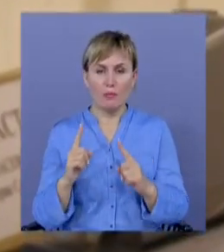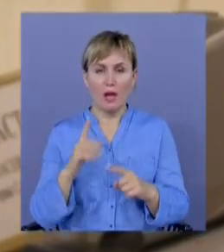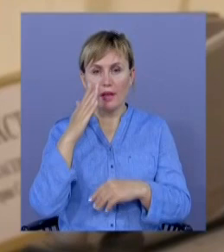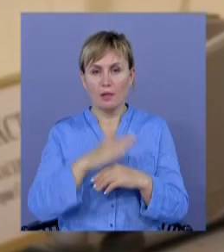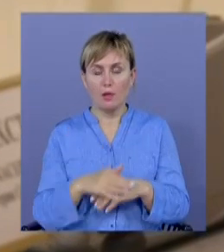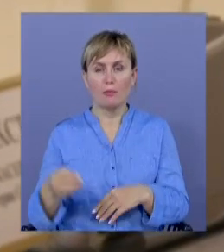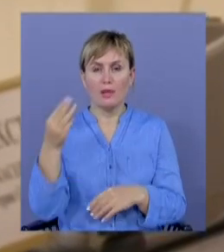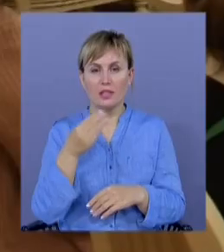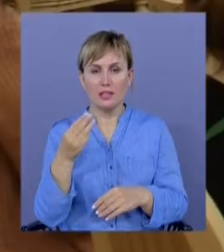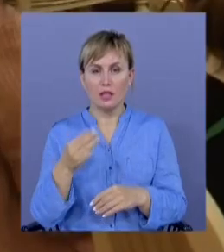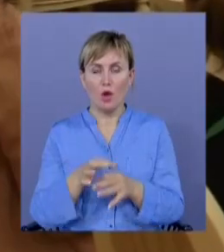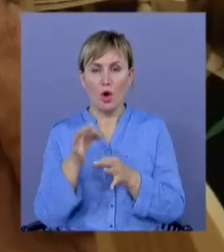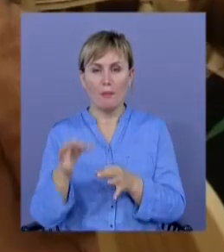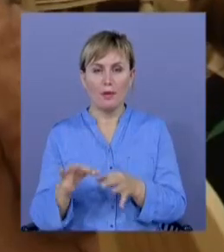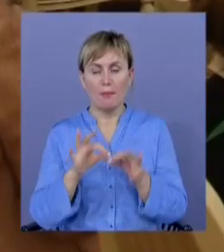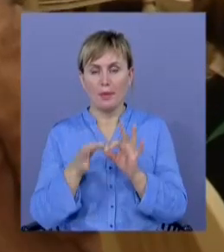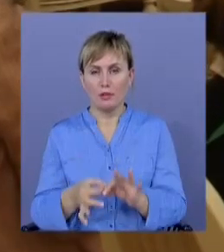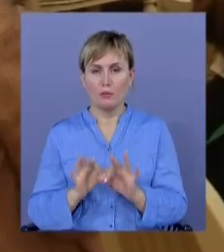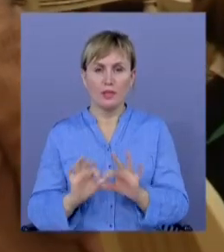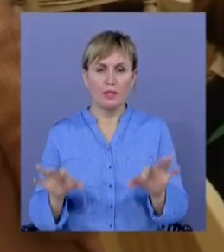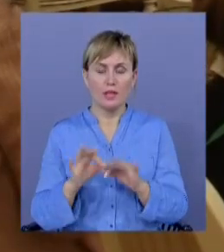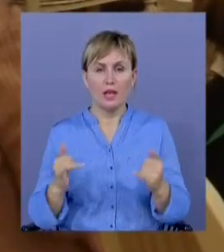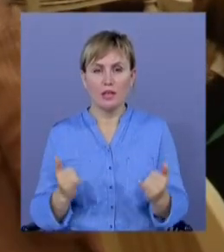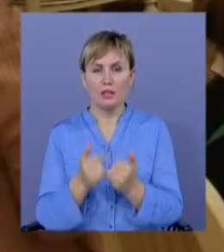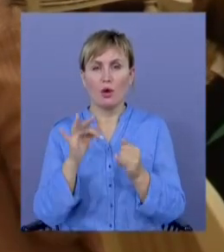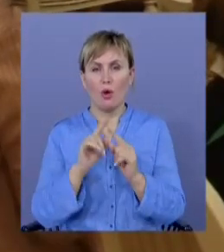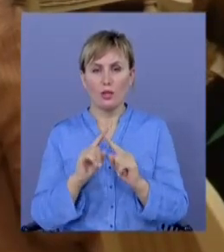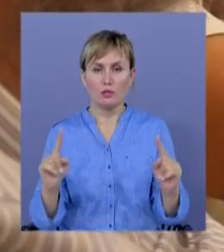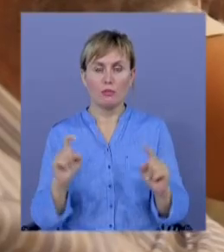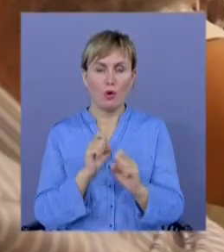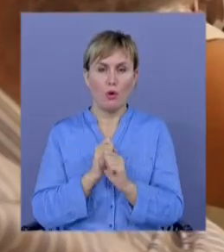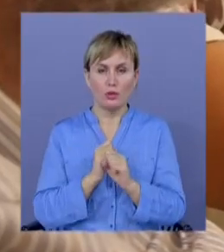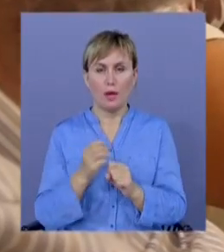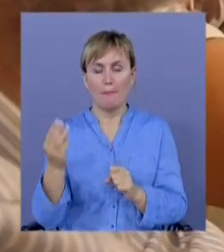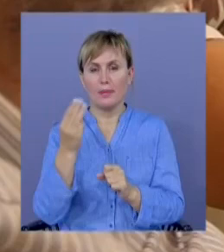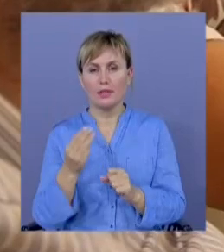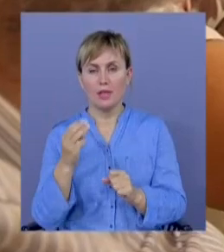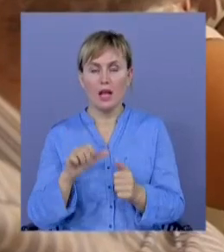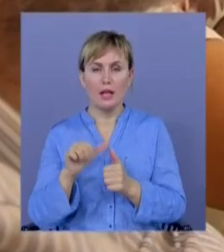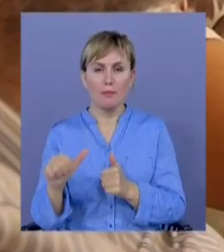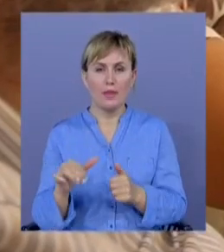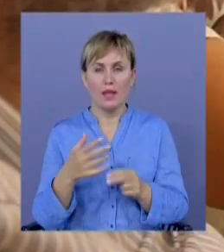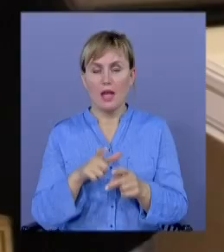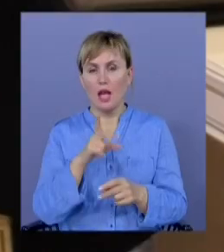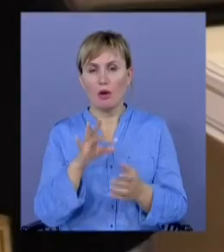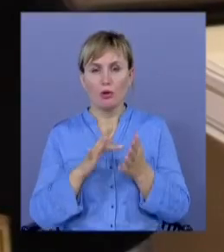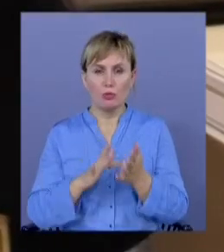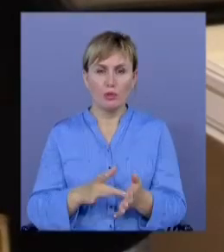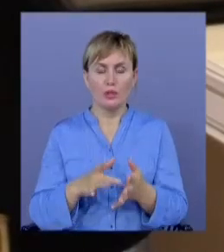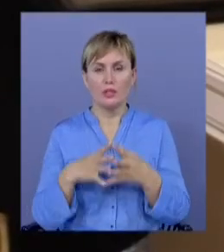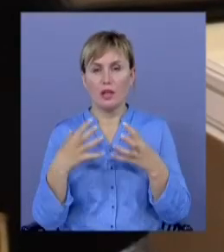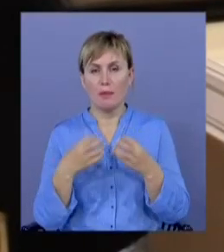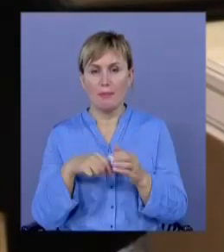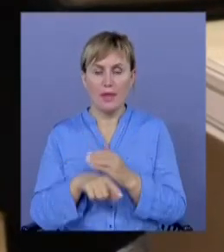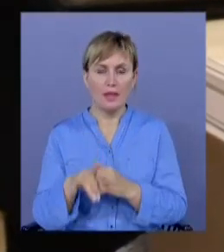Акимат Мангистауской области, в подробностях рассказали гостям об особенностях отдыха в Мангистау, а именно об экотуризме, семейном релаксе